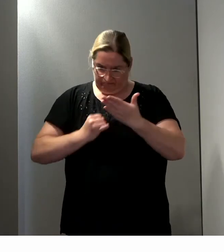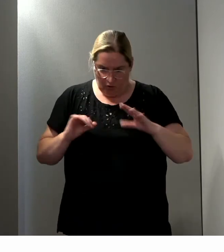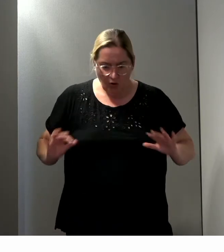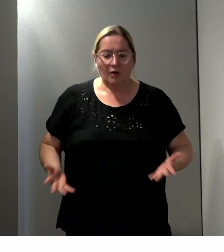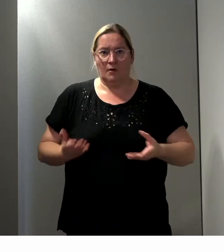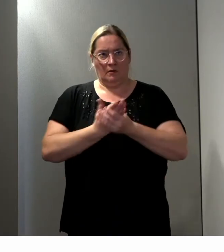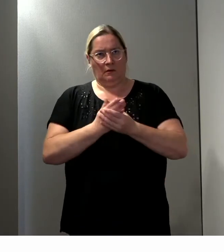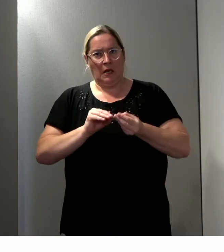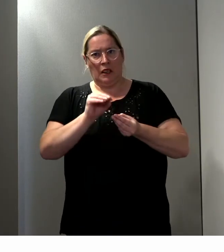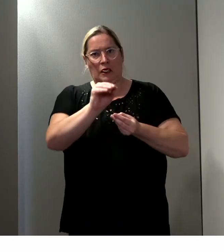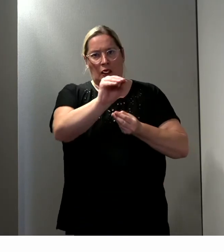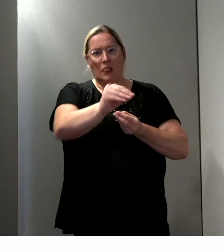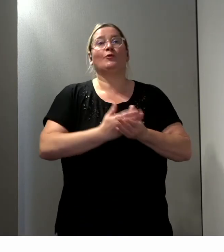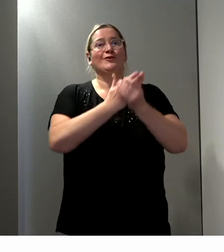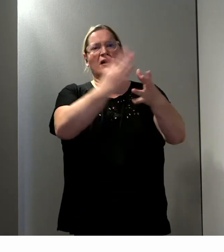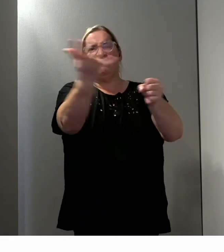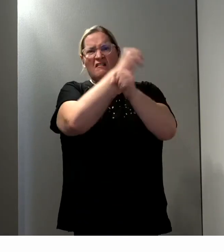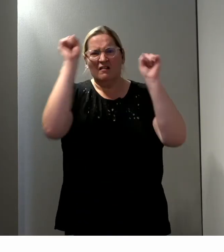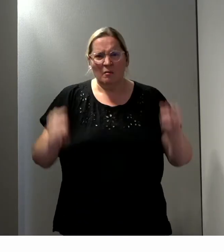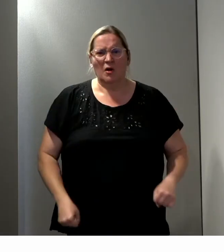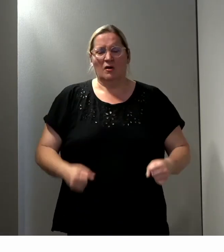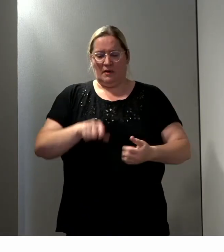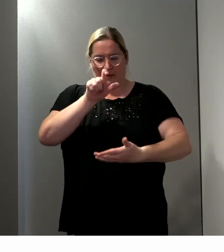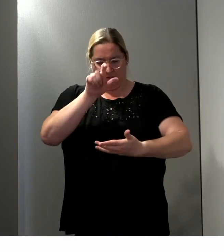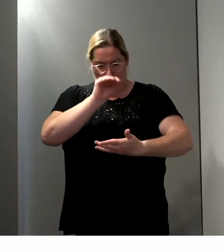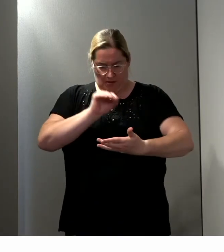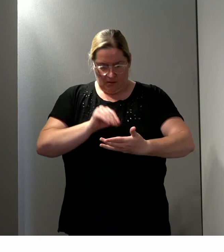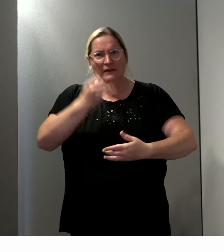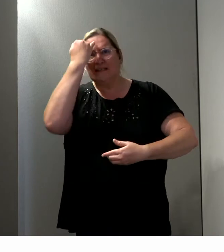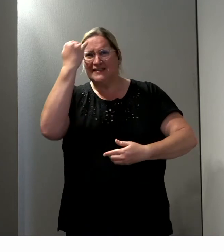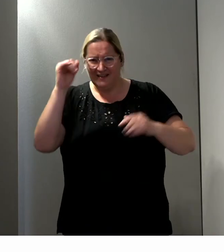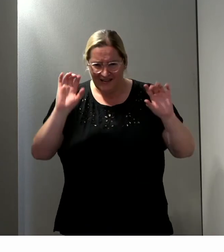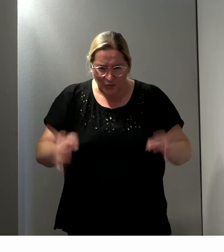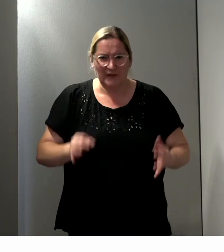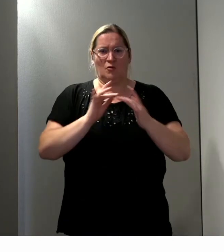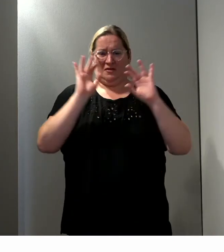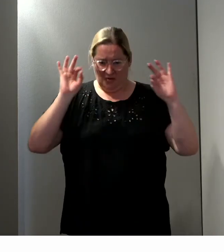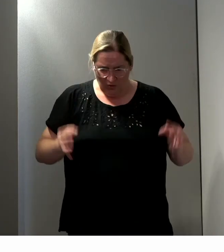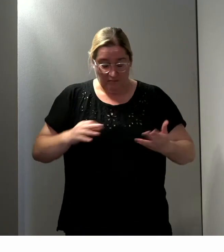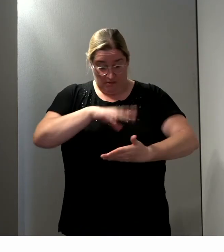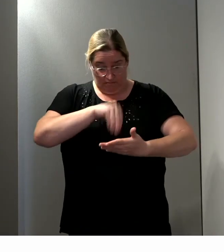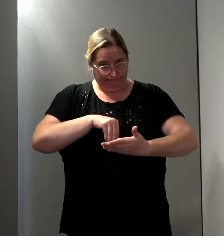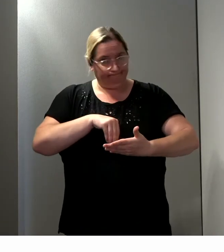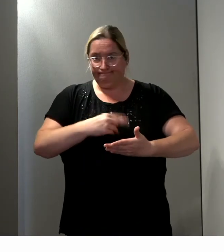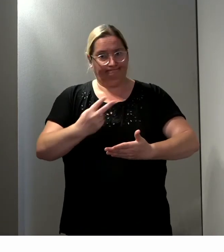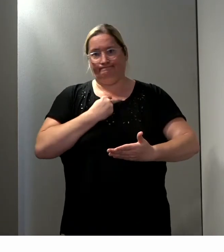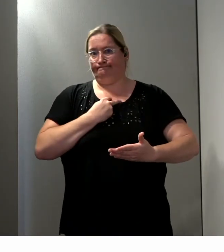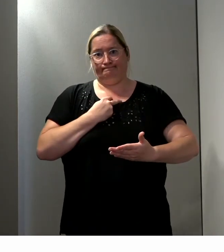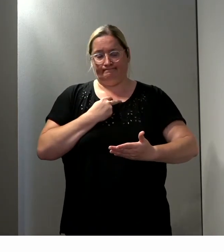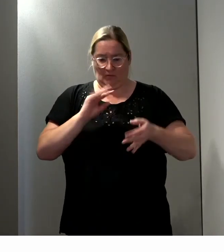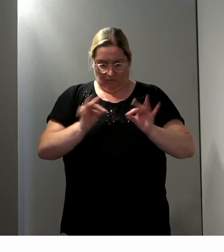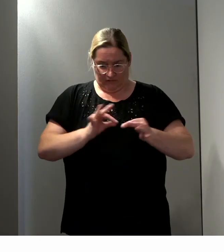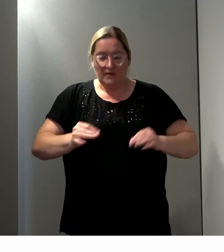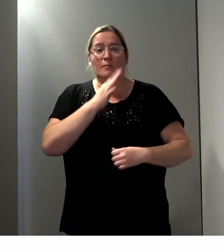le dépôt d'un projet qui pourrait être intéressant parce que la personne a les contacts, a les idées, mais par contre, il n'y a pas la possibilité de le